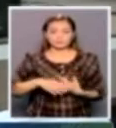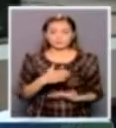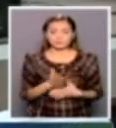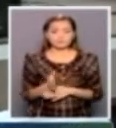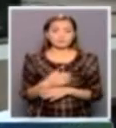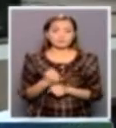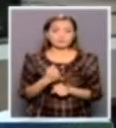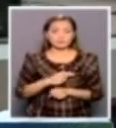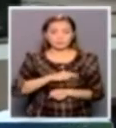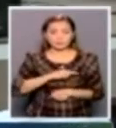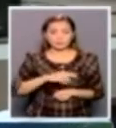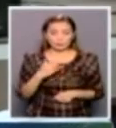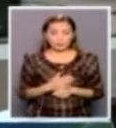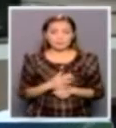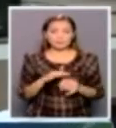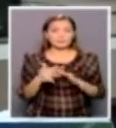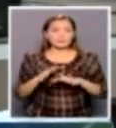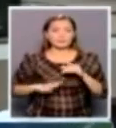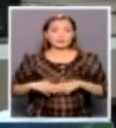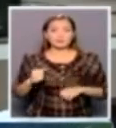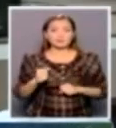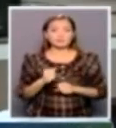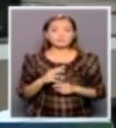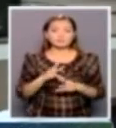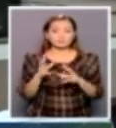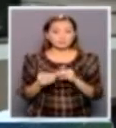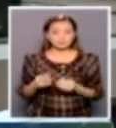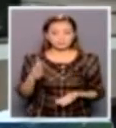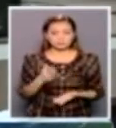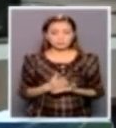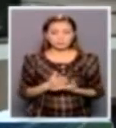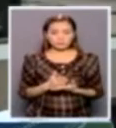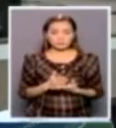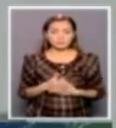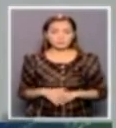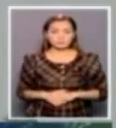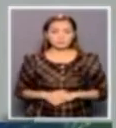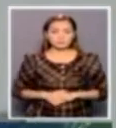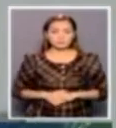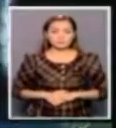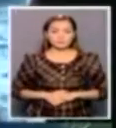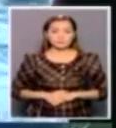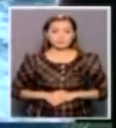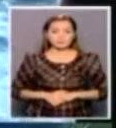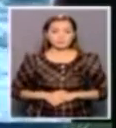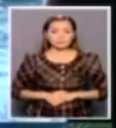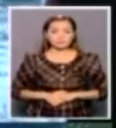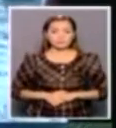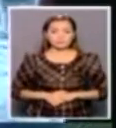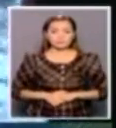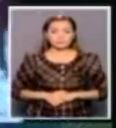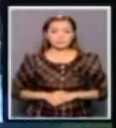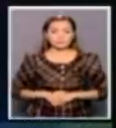Балық шаруашылығымен айналысады. Ауыл шаруашылық құрылымдар бар біздерде, асыл тұқымды мал өсіріледі. Ya